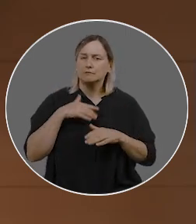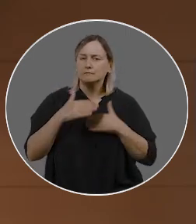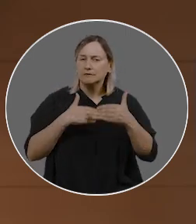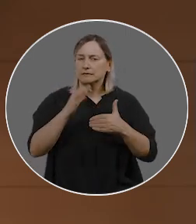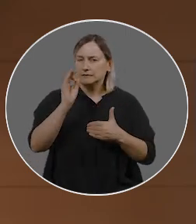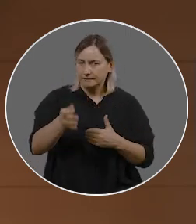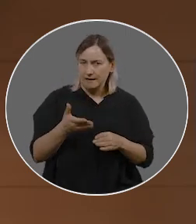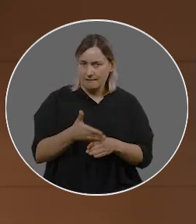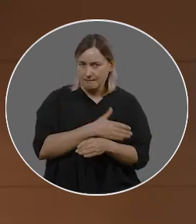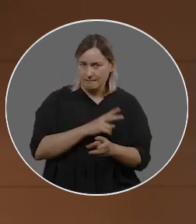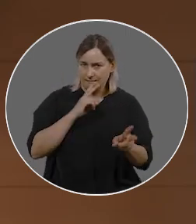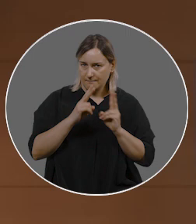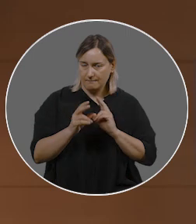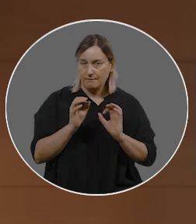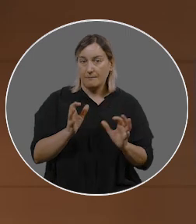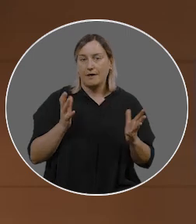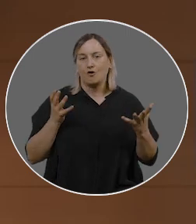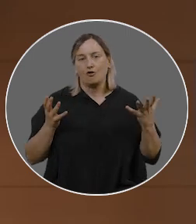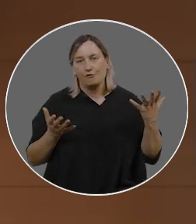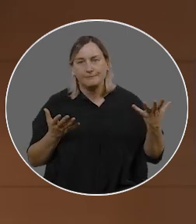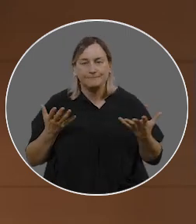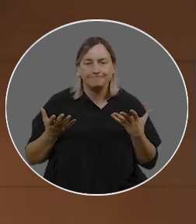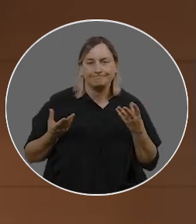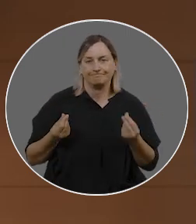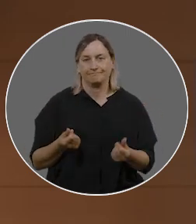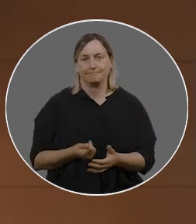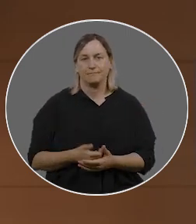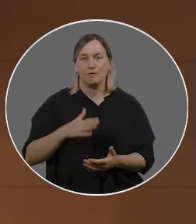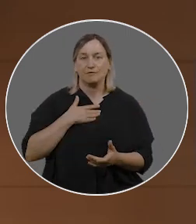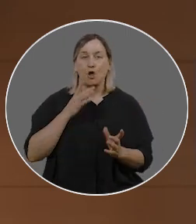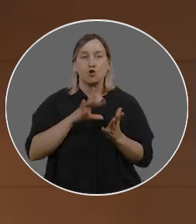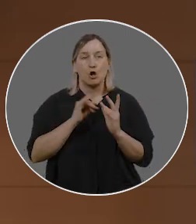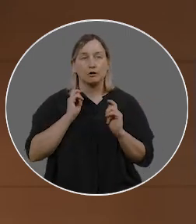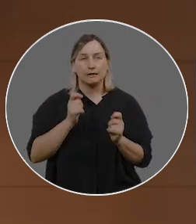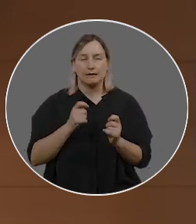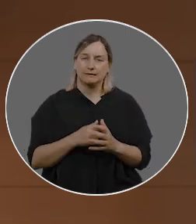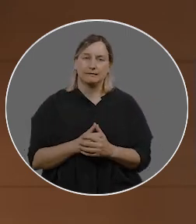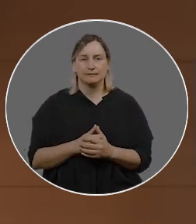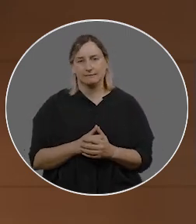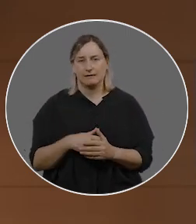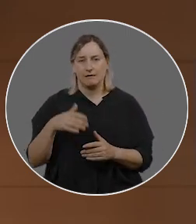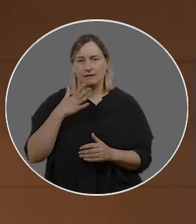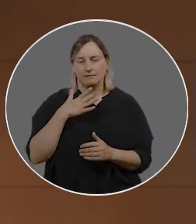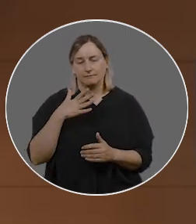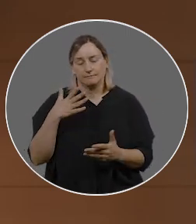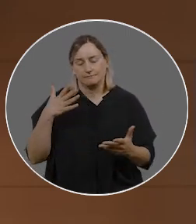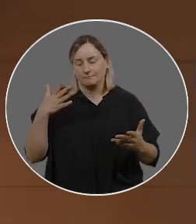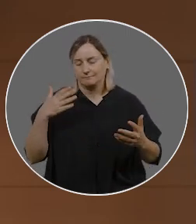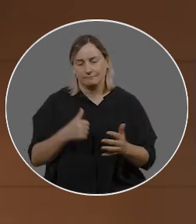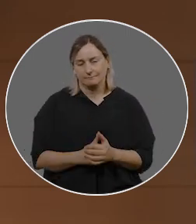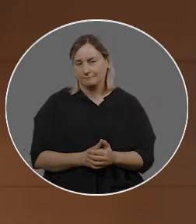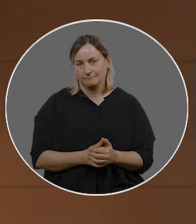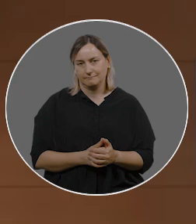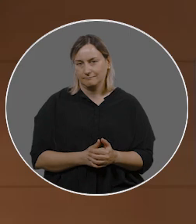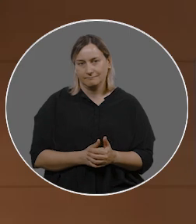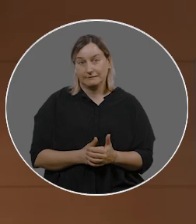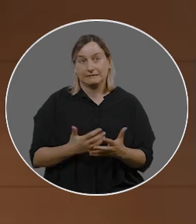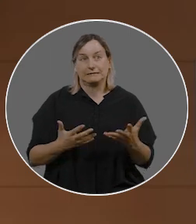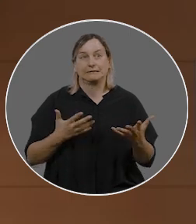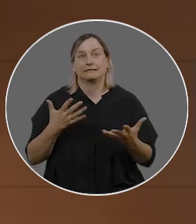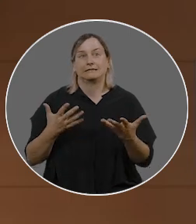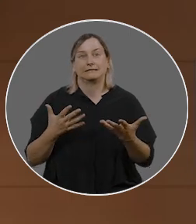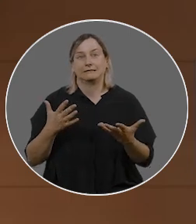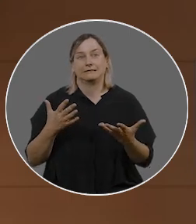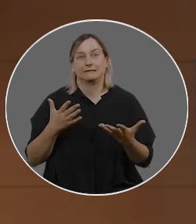ja ho he dit abans, però és que posar-hi una nota implica que, no, que